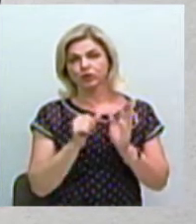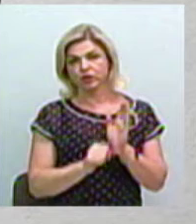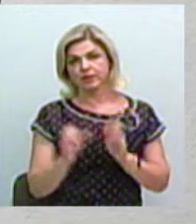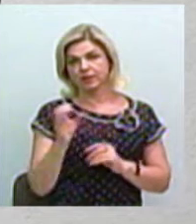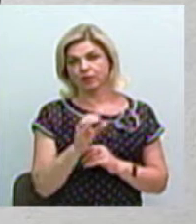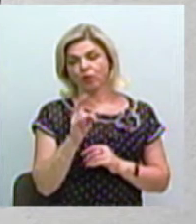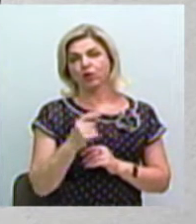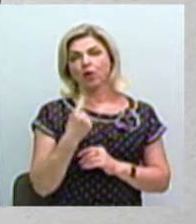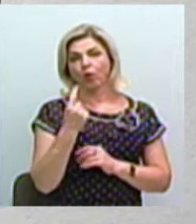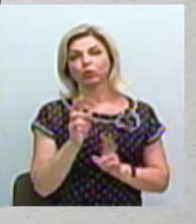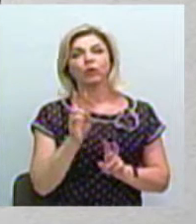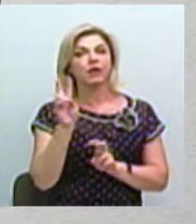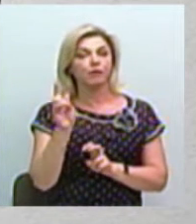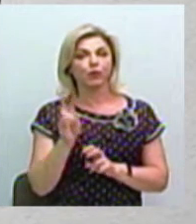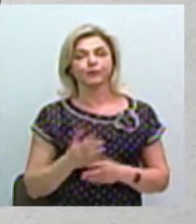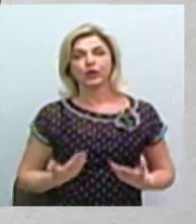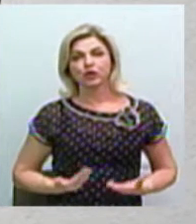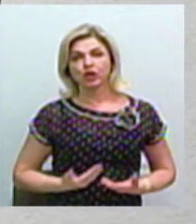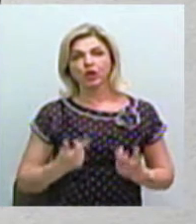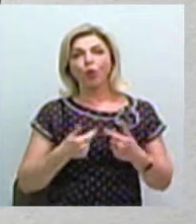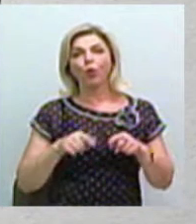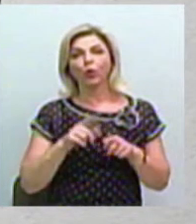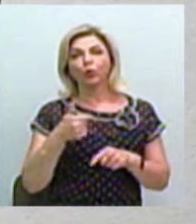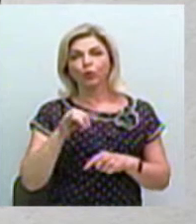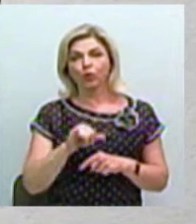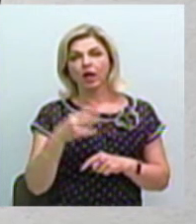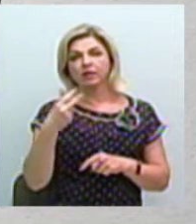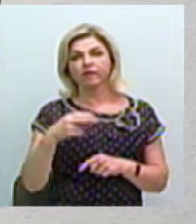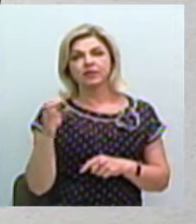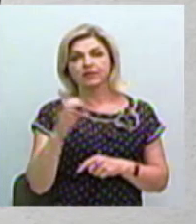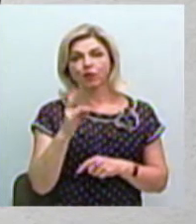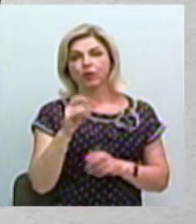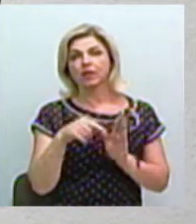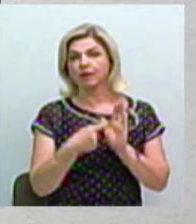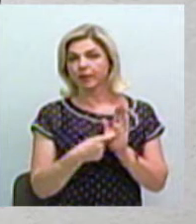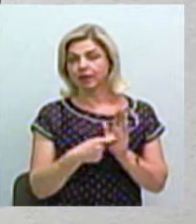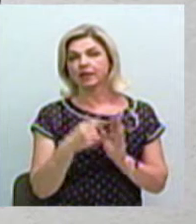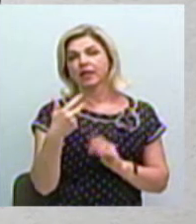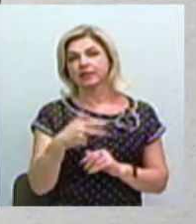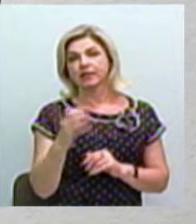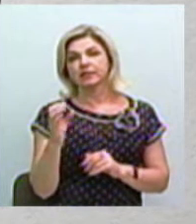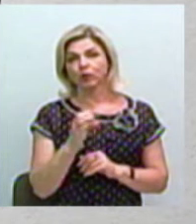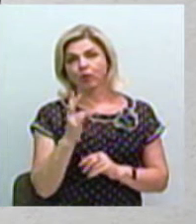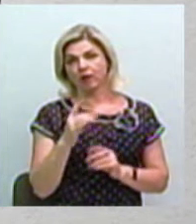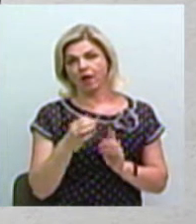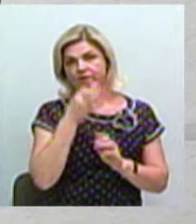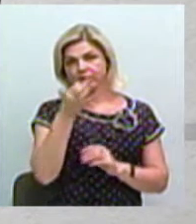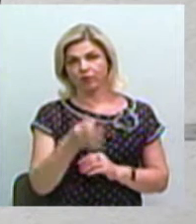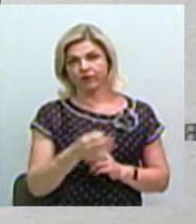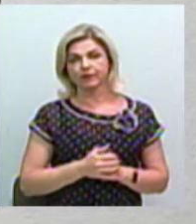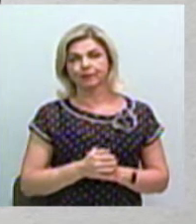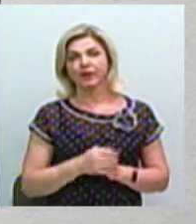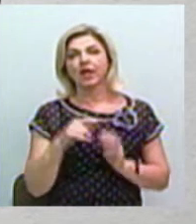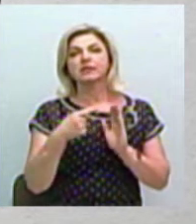на одну топ-тему. Жителі округу – 20 секунд на запитання, 30 секунд на відповідь.